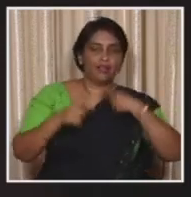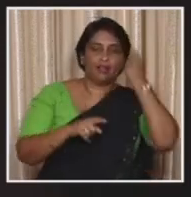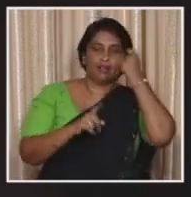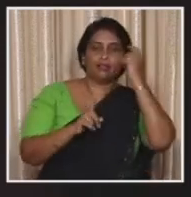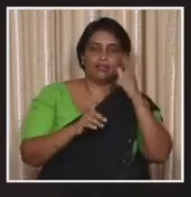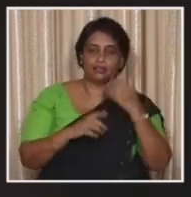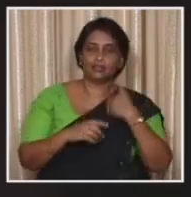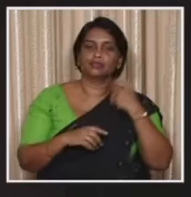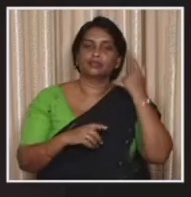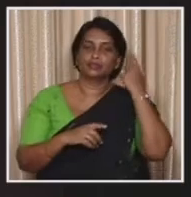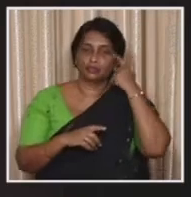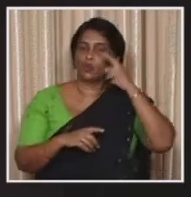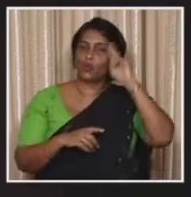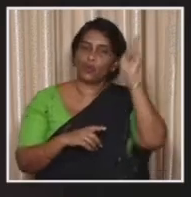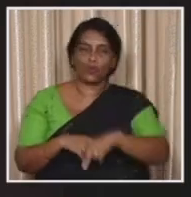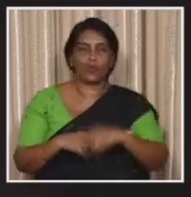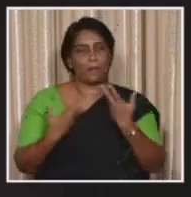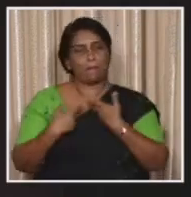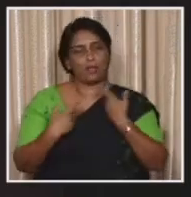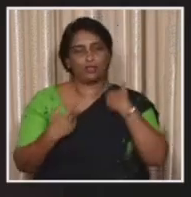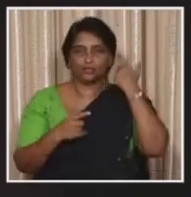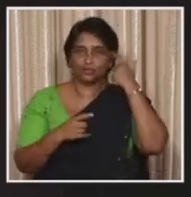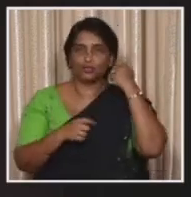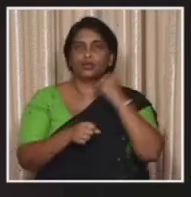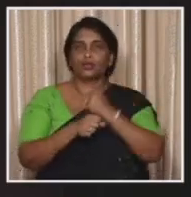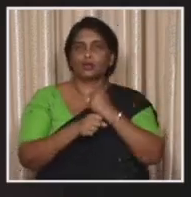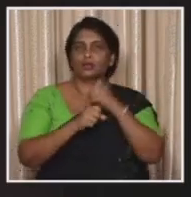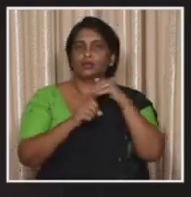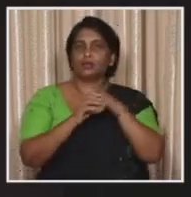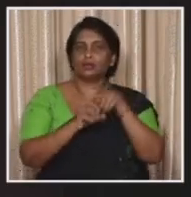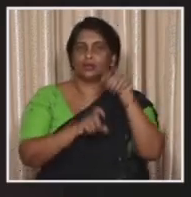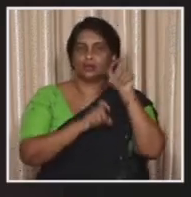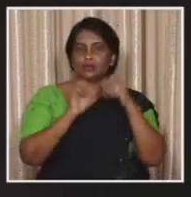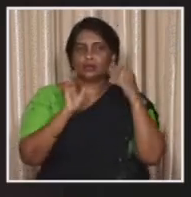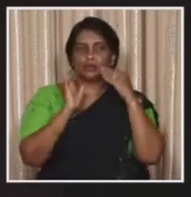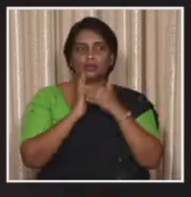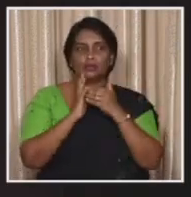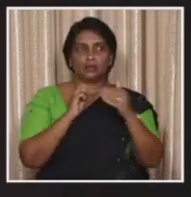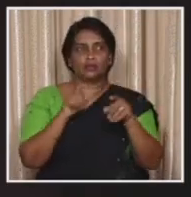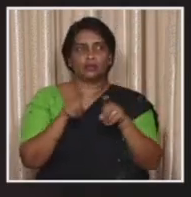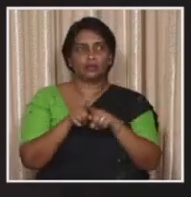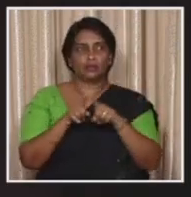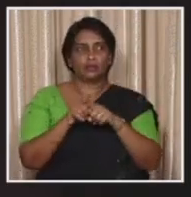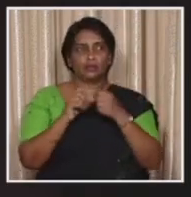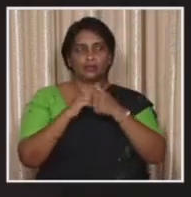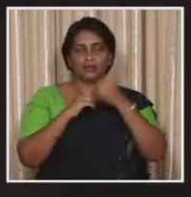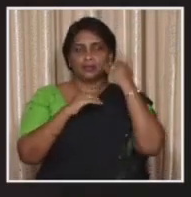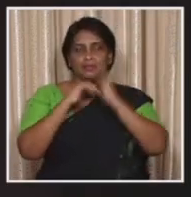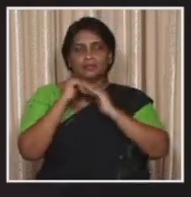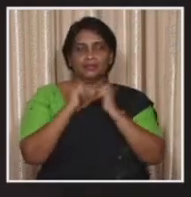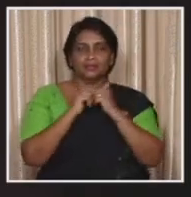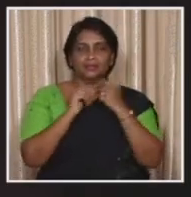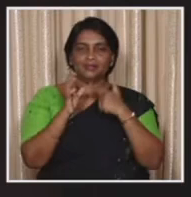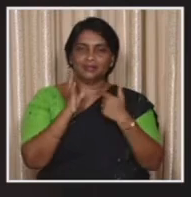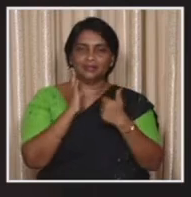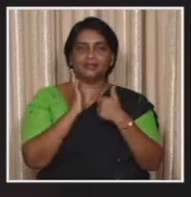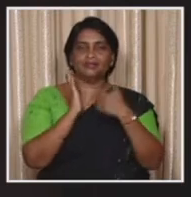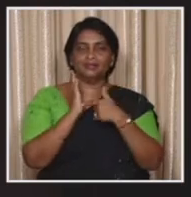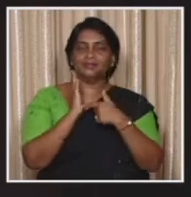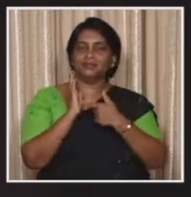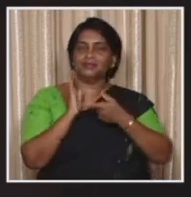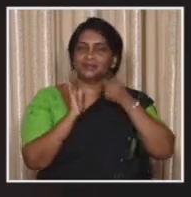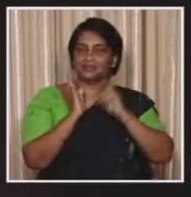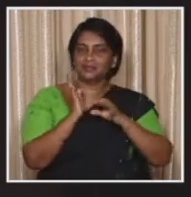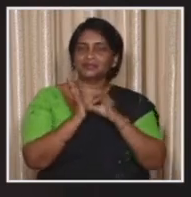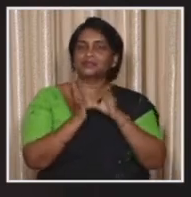අපි දන්නවා අපිට ඒක දිනන්න බෑ. ඔබතුමාලා ආණ්ඩුවේ ඉන්න මන්ත්‍රී ප්‍රමාණයත් එක්ක ඒක ඔබතුමාලා ජයග්‍රහණය කරනවා. ඒ පනත සම්මත කරගන්නවා.